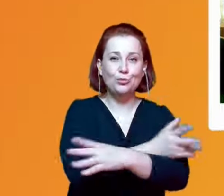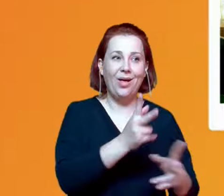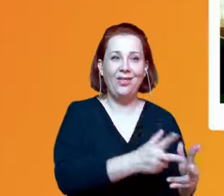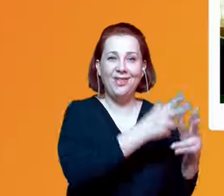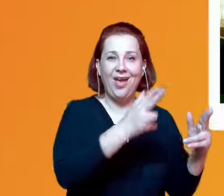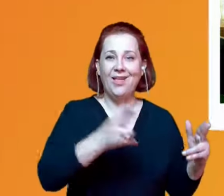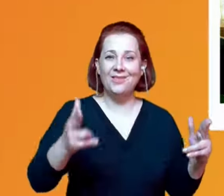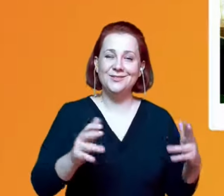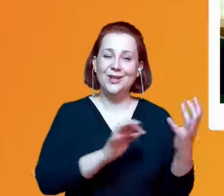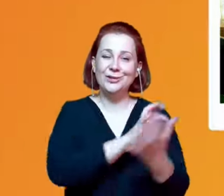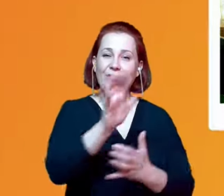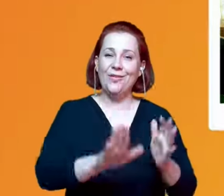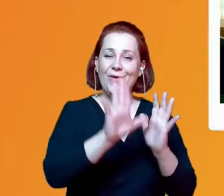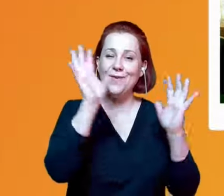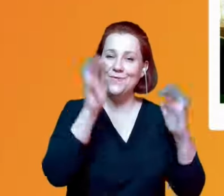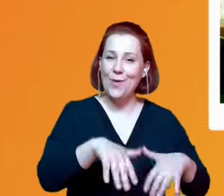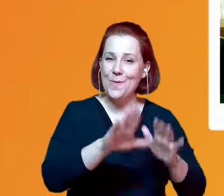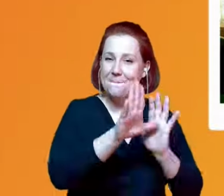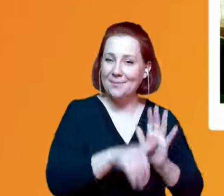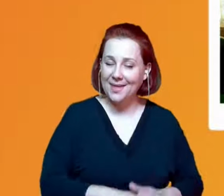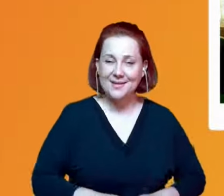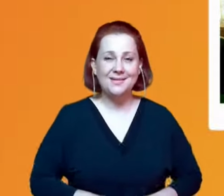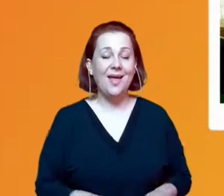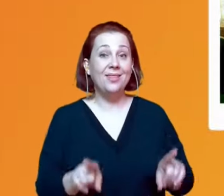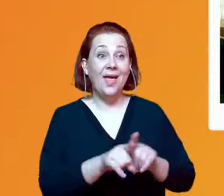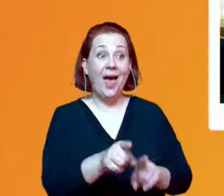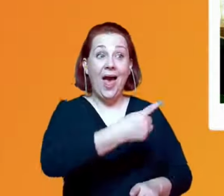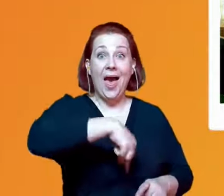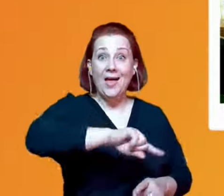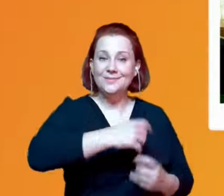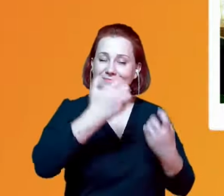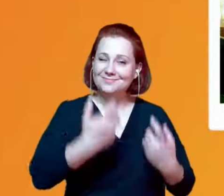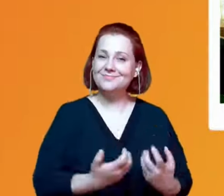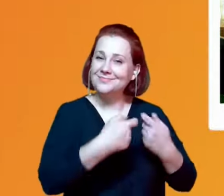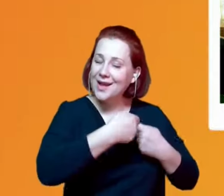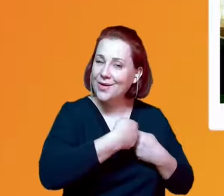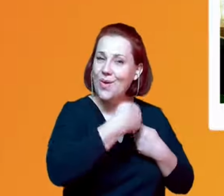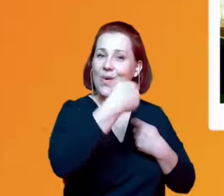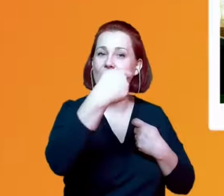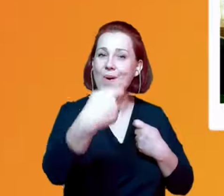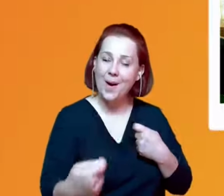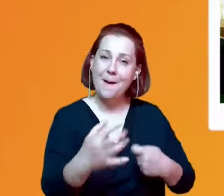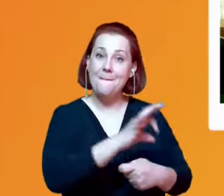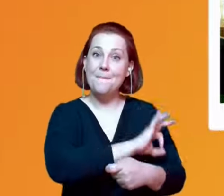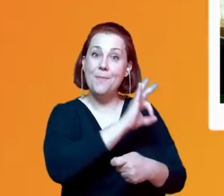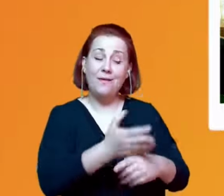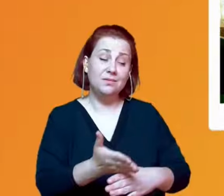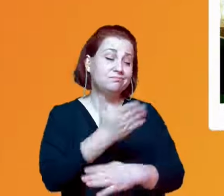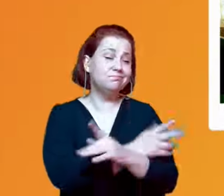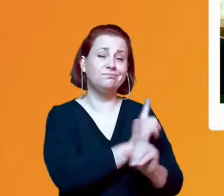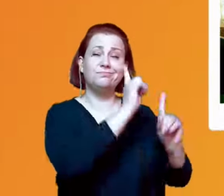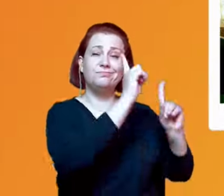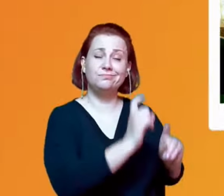Forum Miejskiego. Chcieliśmy również kontynuować projekty rozpoczęte